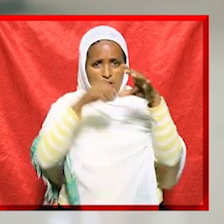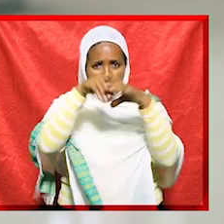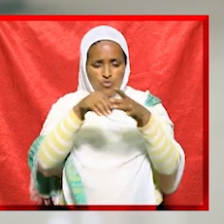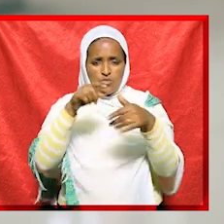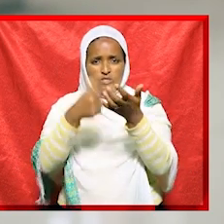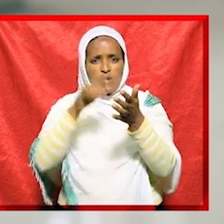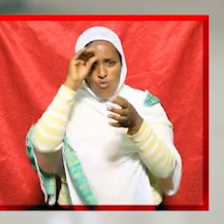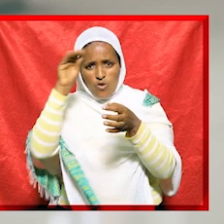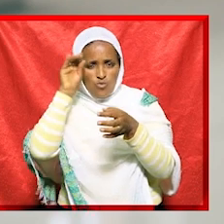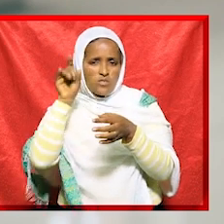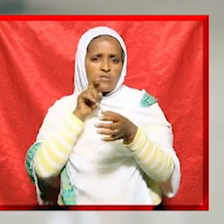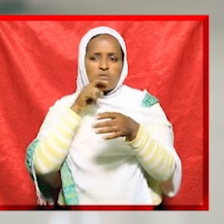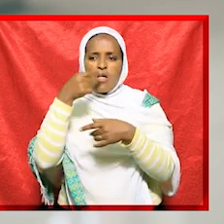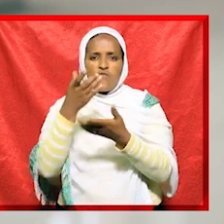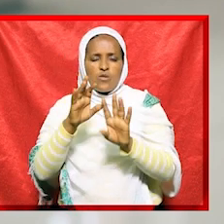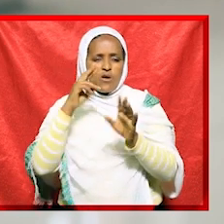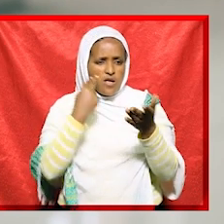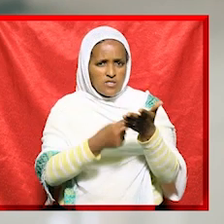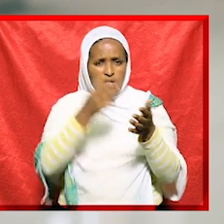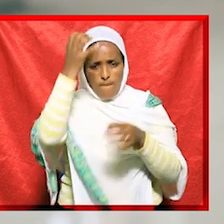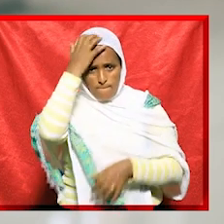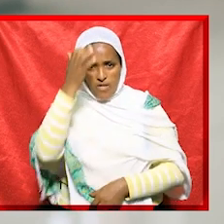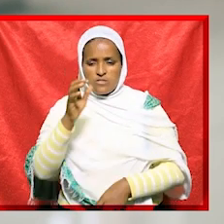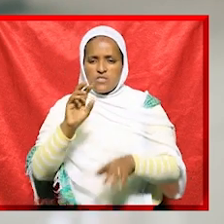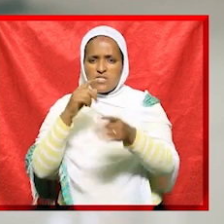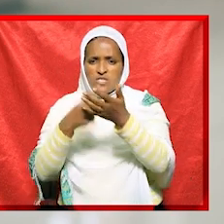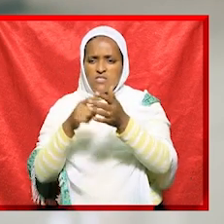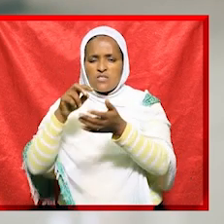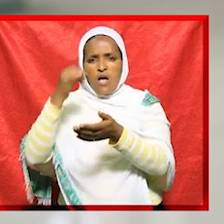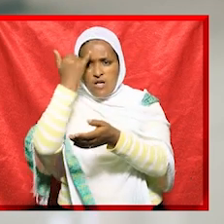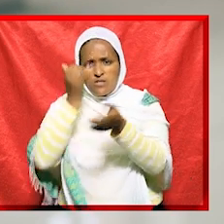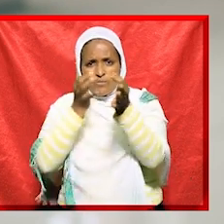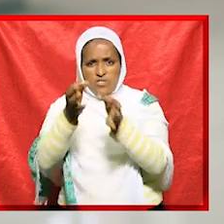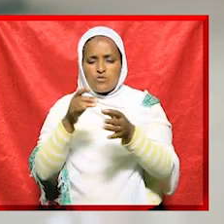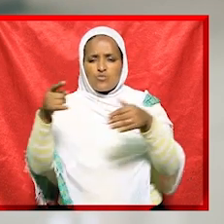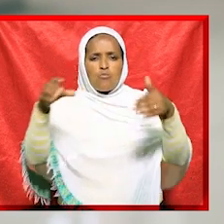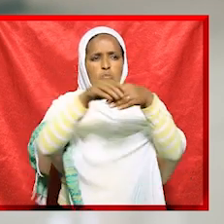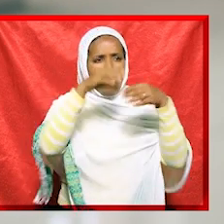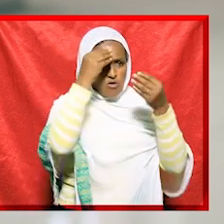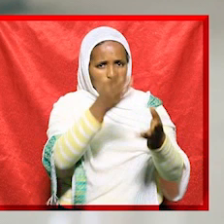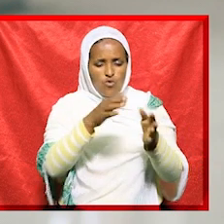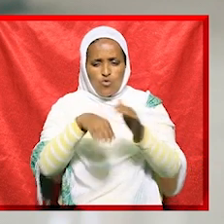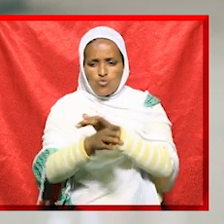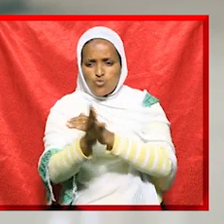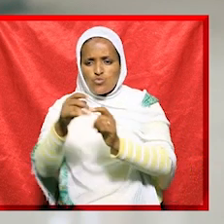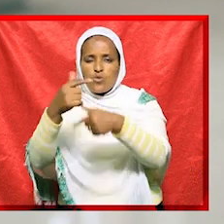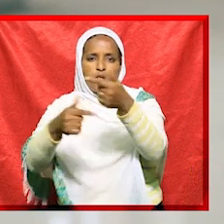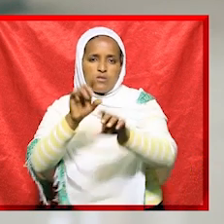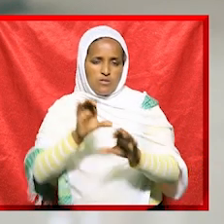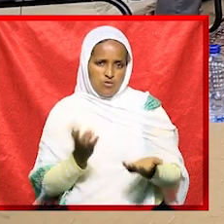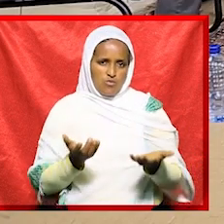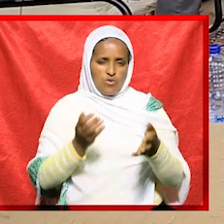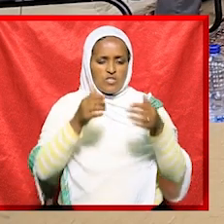እየተደረገ ስለ ግብረ ሰዶም እንዲነገር አይፈልግም። ጋዜጠኞች፣ የመንግስት ሚዲያዎች ስለዚህ ማንሳት እነሱን ማስተዋወቅ ነው እያሉ ውስጡን እንዲሄድ